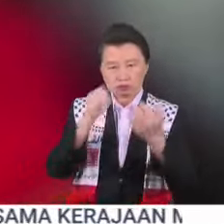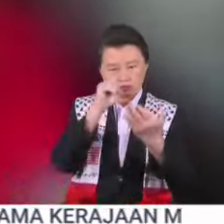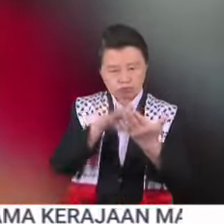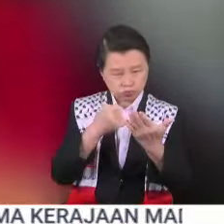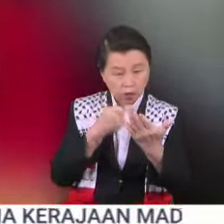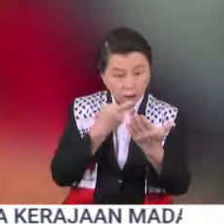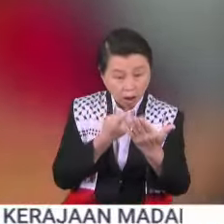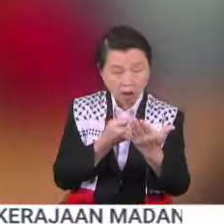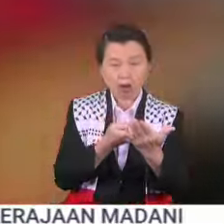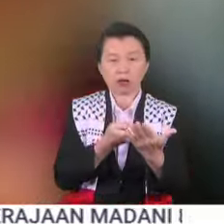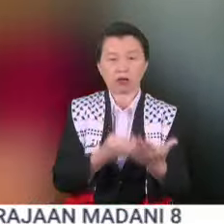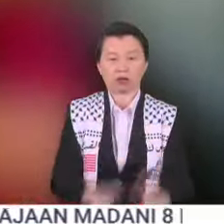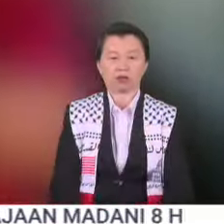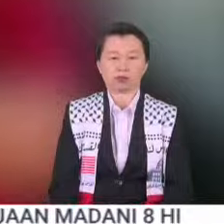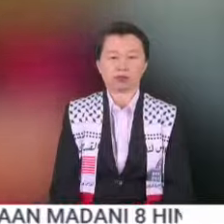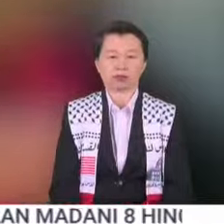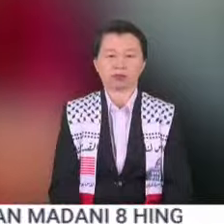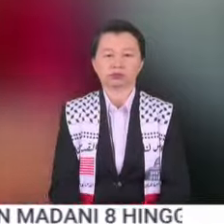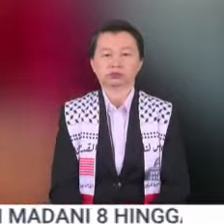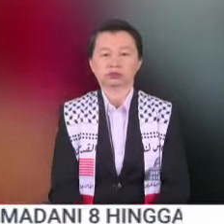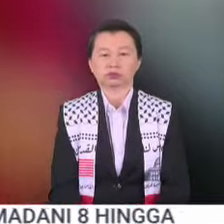sosial.